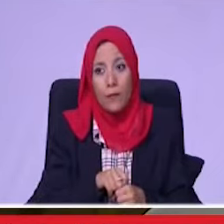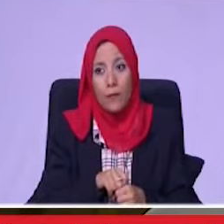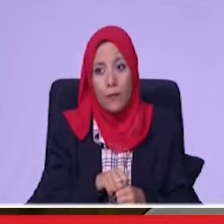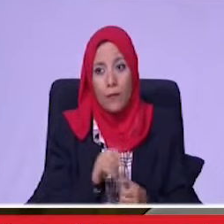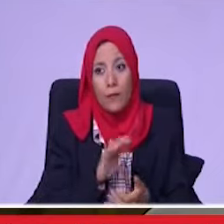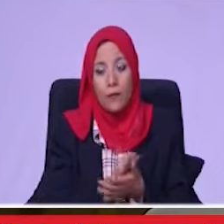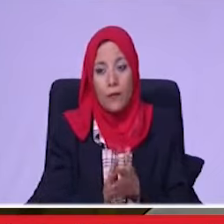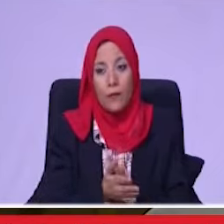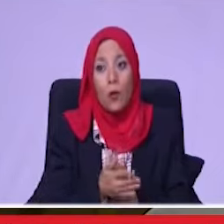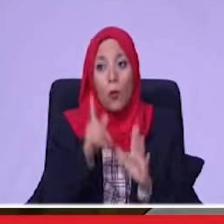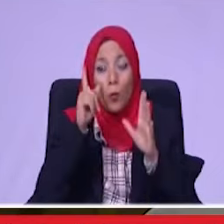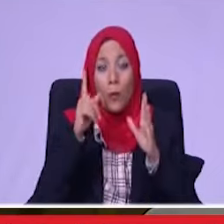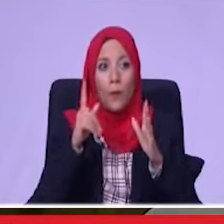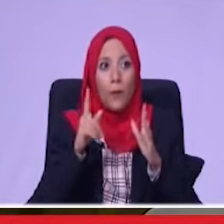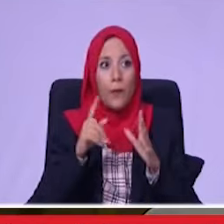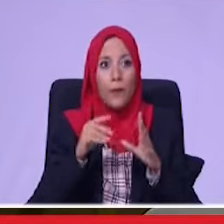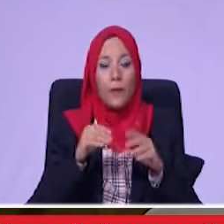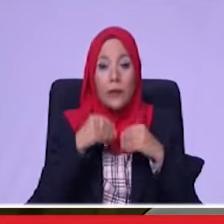وربنا